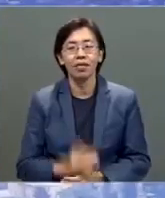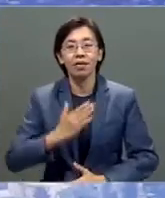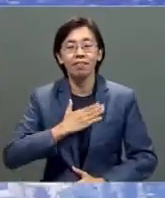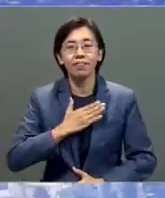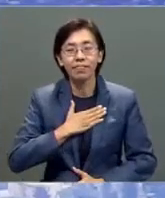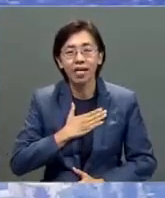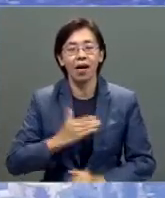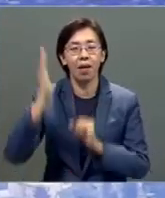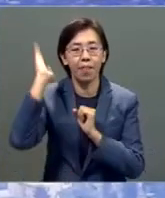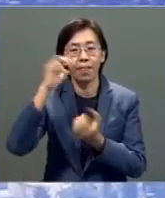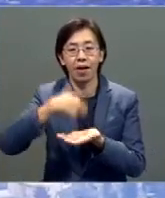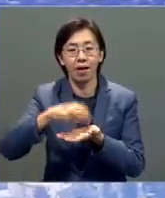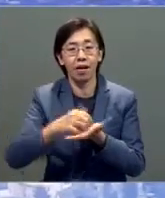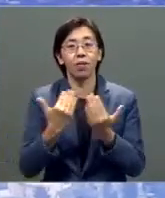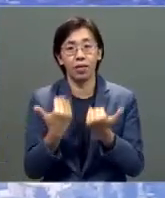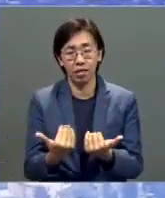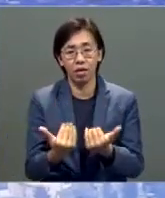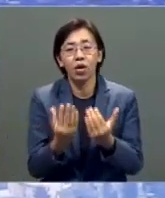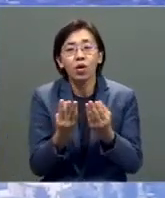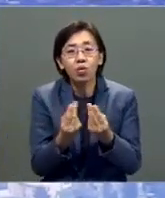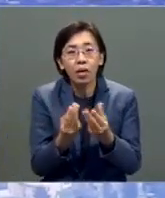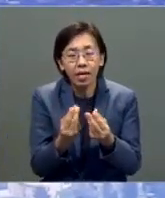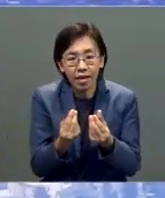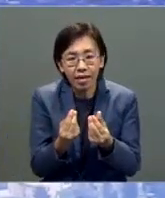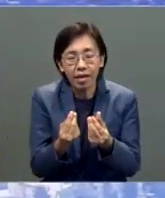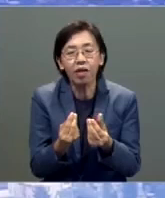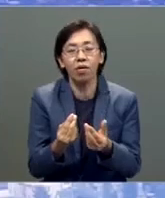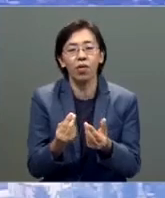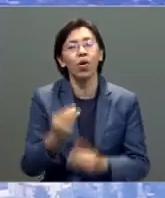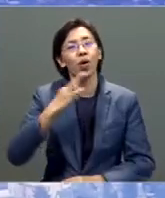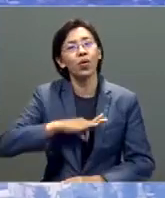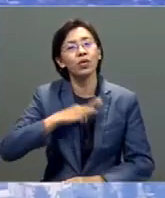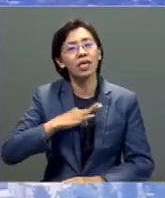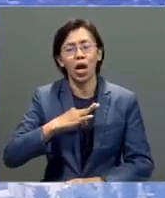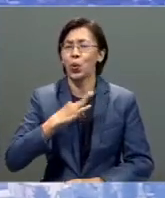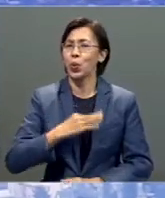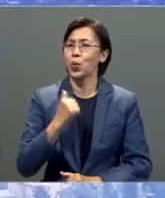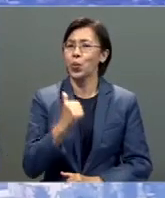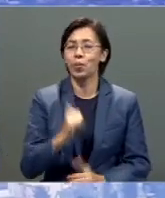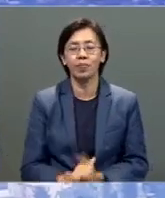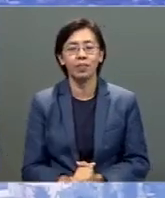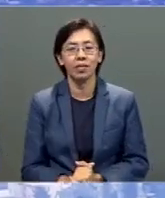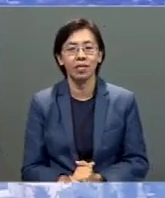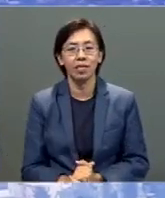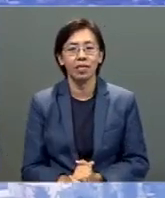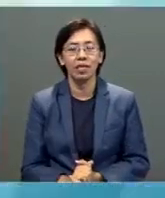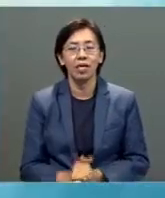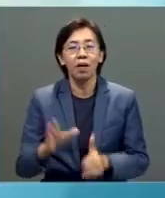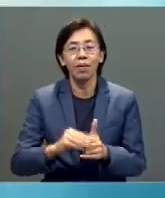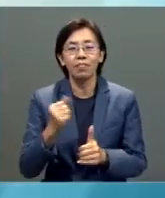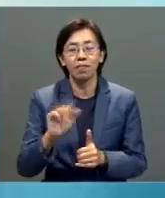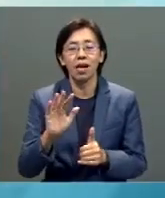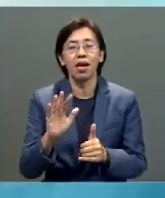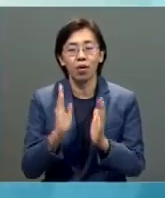ได้สื่อสารกันวันนี้กับตัวเลขที่น่าพึงพอใจเป็นอย่างยิ่งครับ15รายสำหรับ